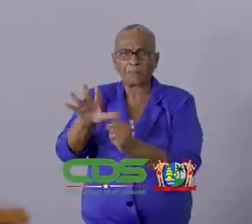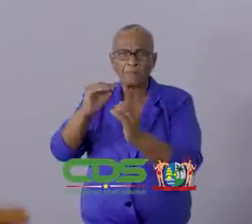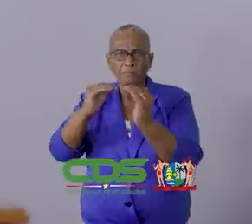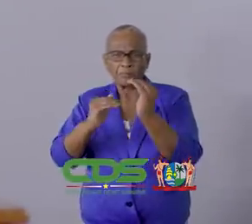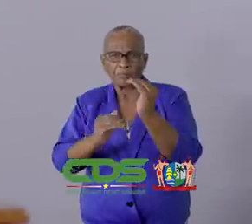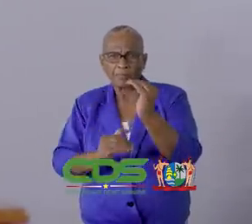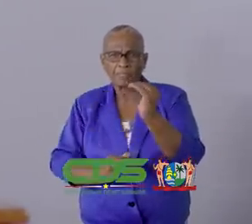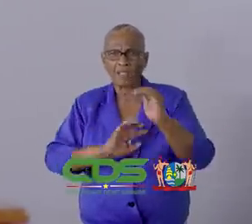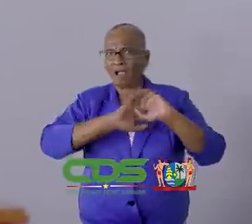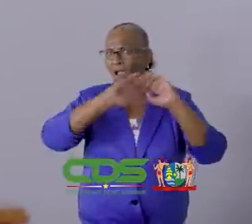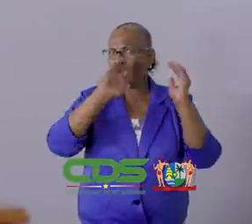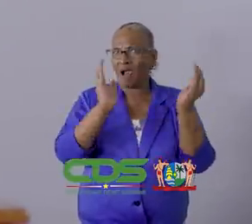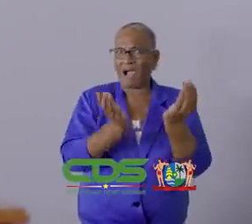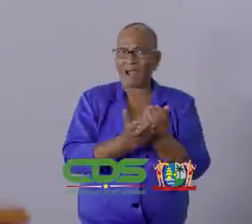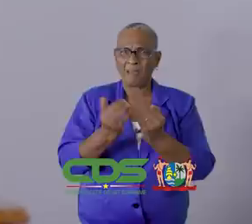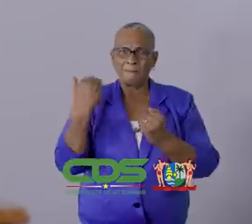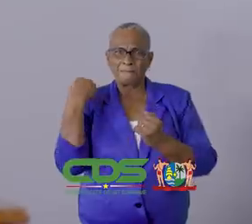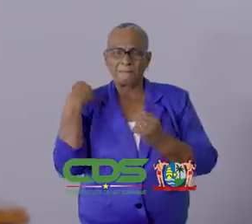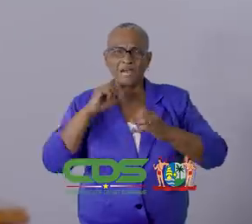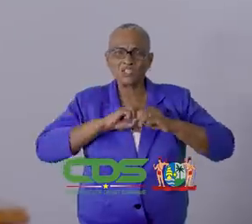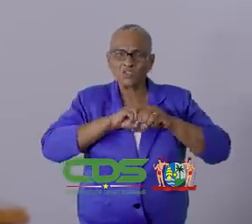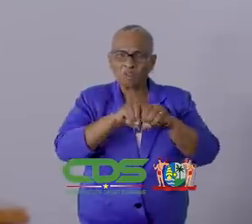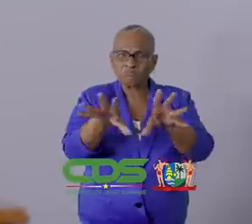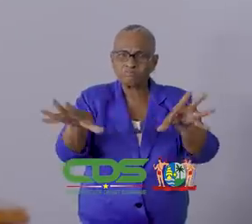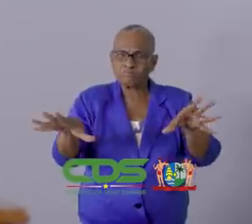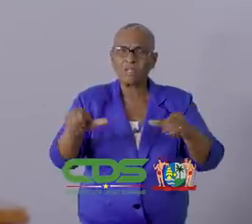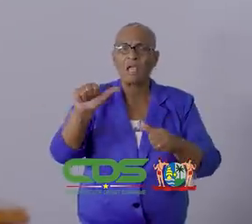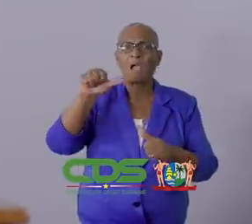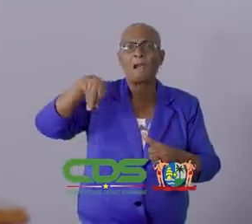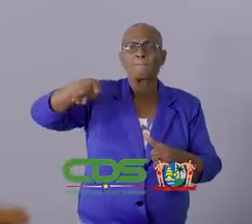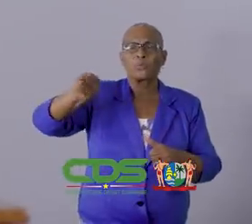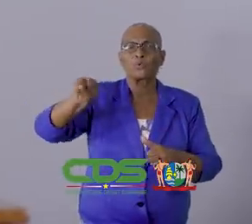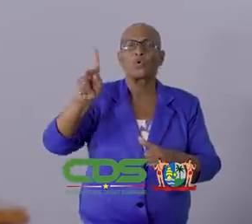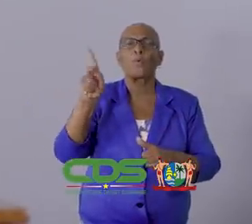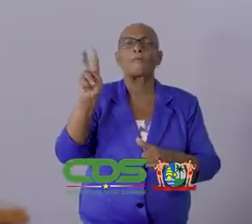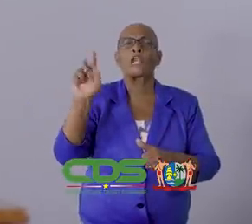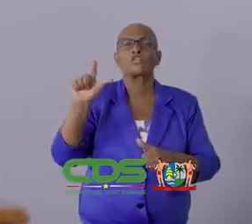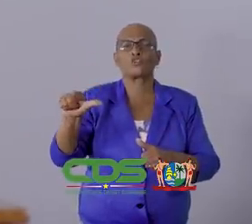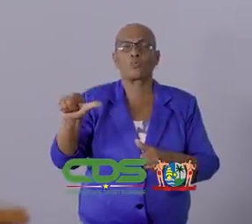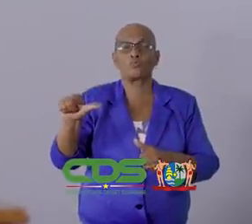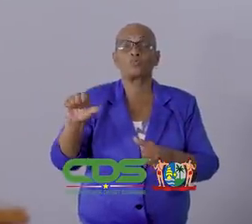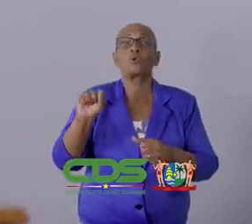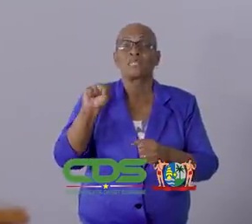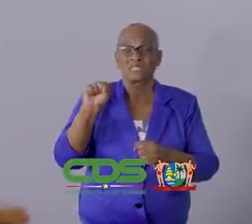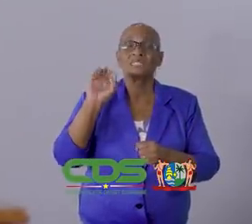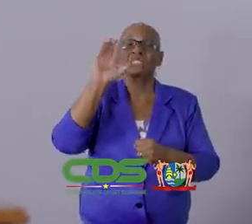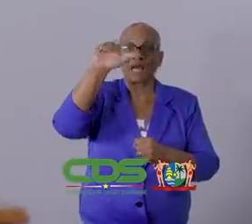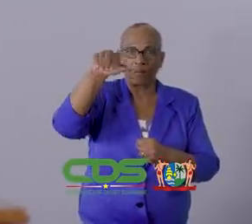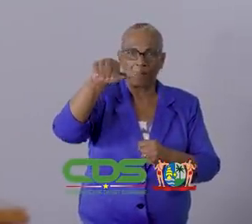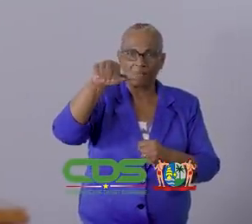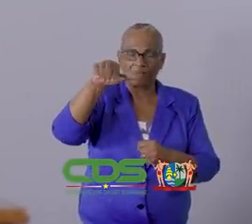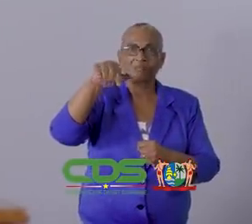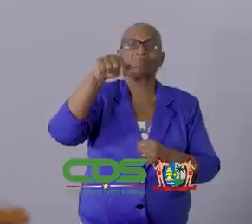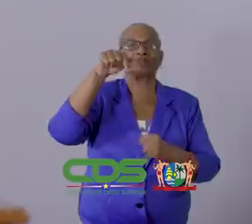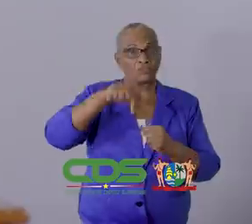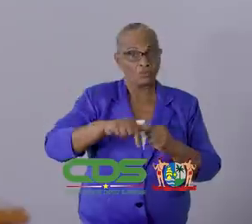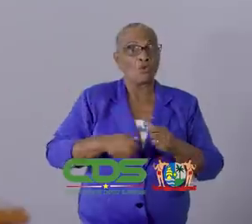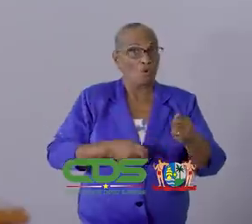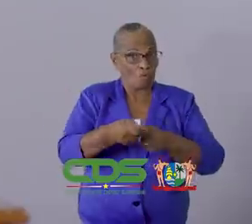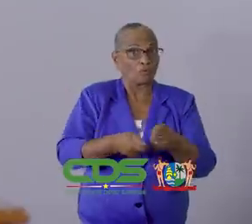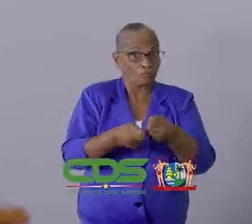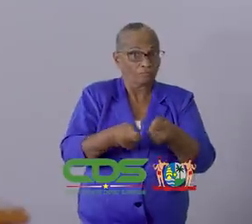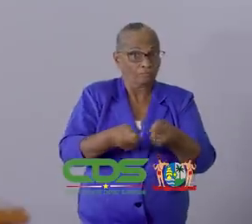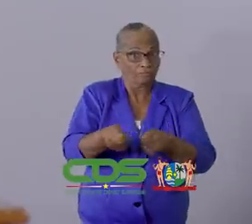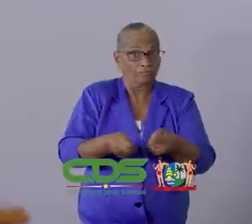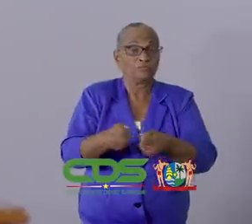besmettingen. Alle recente uitbraken, met name in Apura, Kwamalasamutu en Saramaka, zijn thans